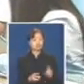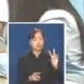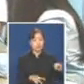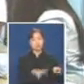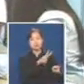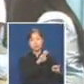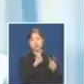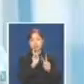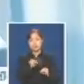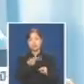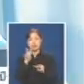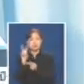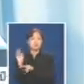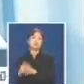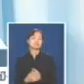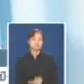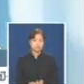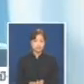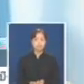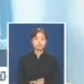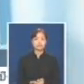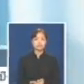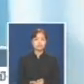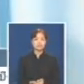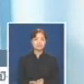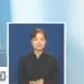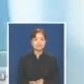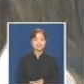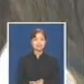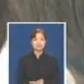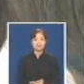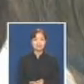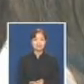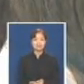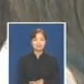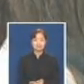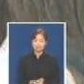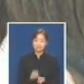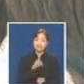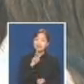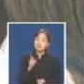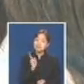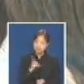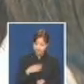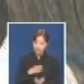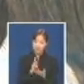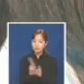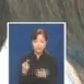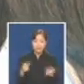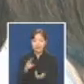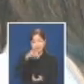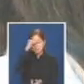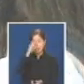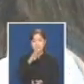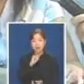ครับแล้วรู้จักเพื่อนๆที่กู้ตอนมัธยมไหม รู้จ ักจริงๆอยากให้กู้แต่มัธยมหรืออยากให้เฉพาะมีการเถียงกันมากนะต